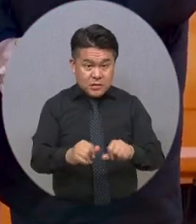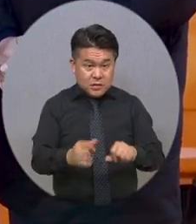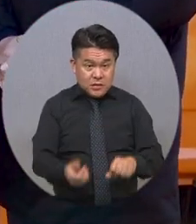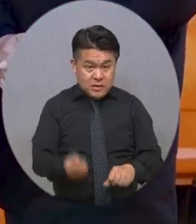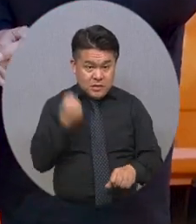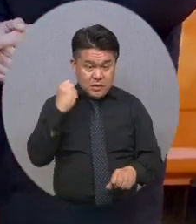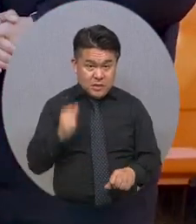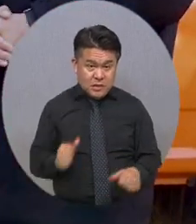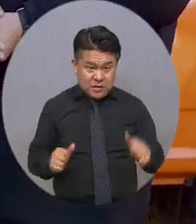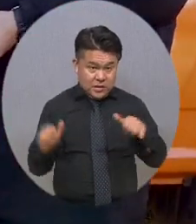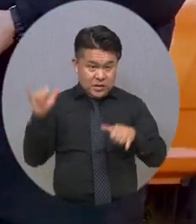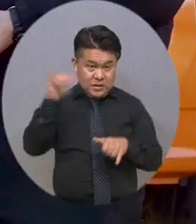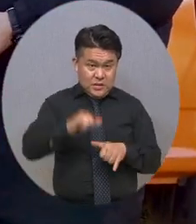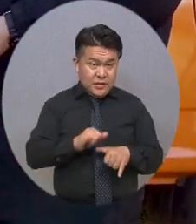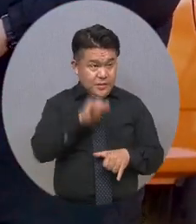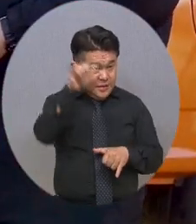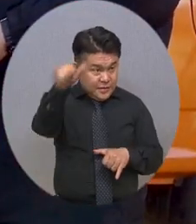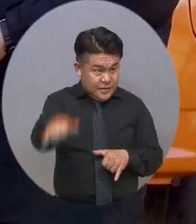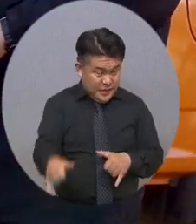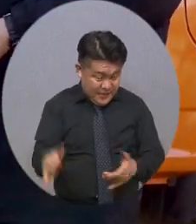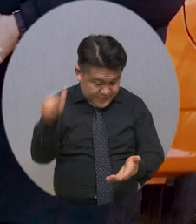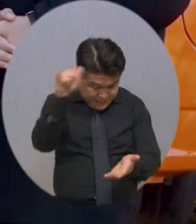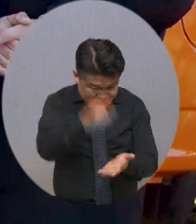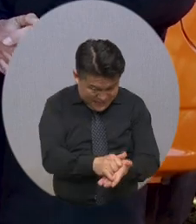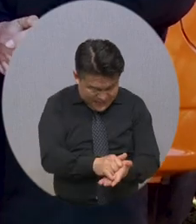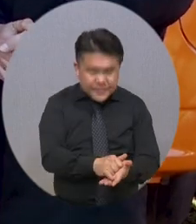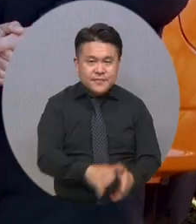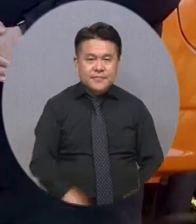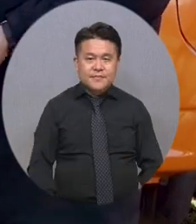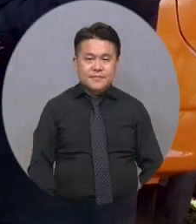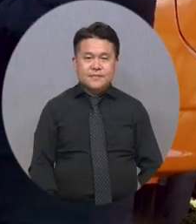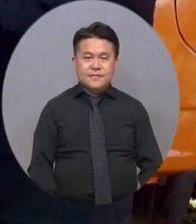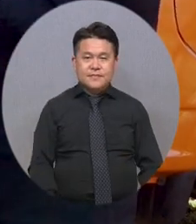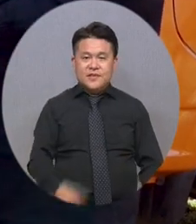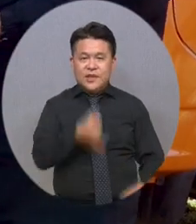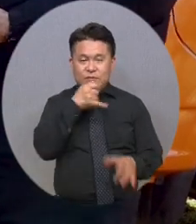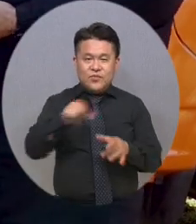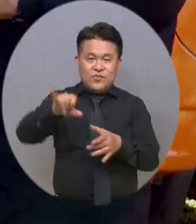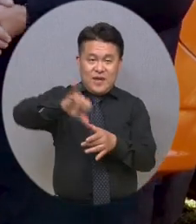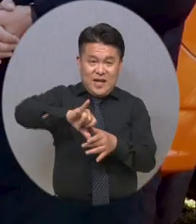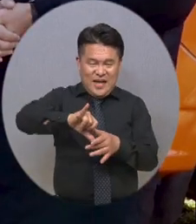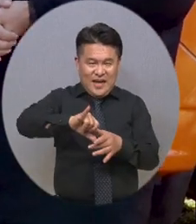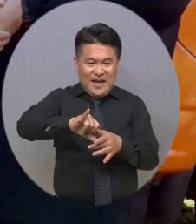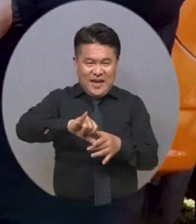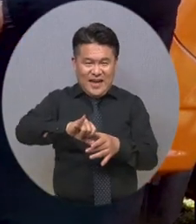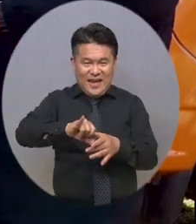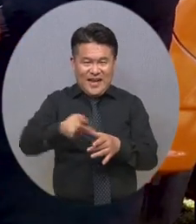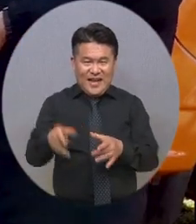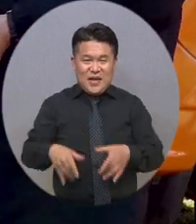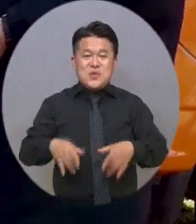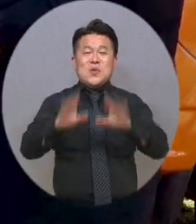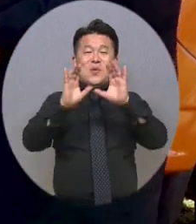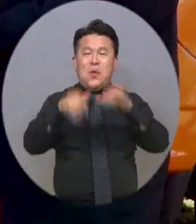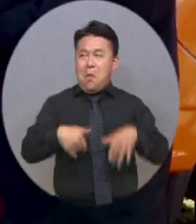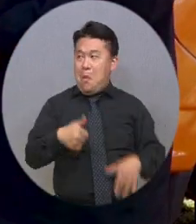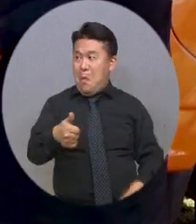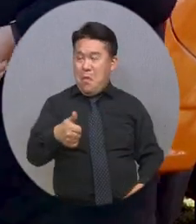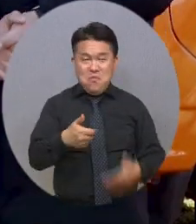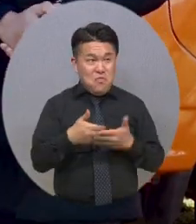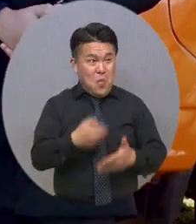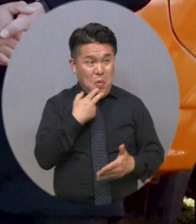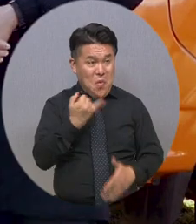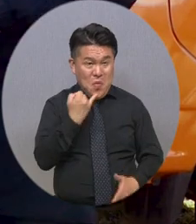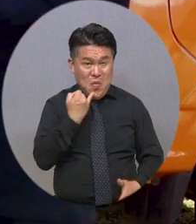들고 비행기를 타서 딱 도착했어 외국에. 여기다 물 부어갖고 걸 닦고. 아 괜찮네 이거 무겁지도